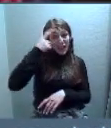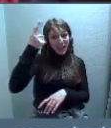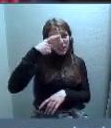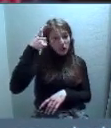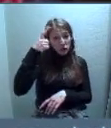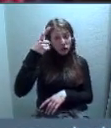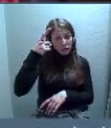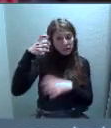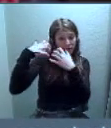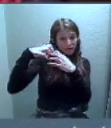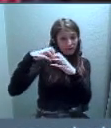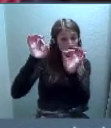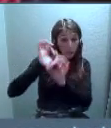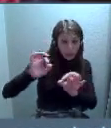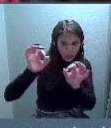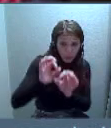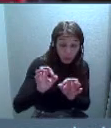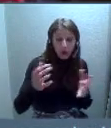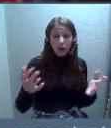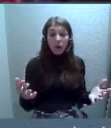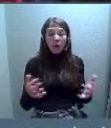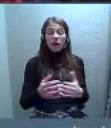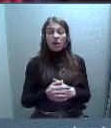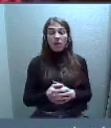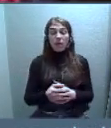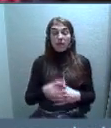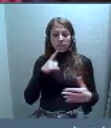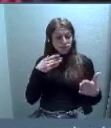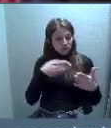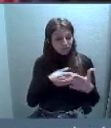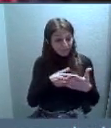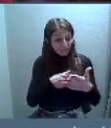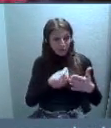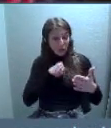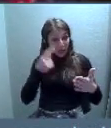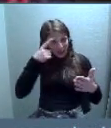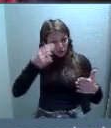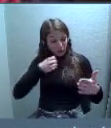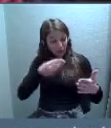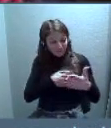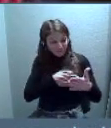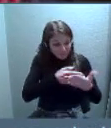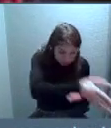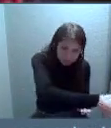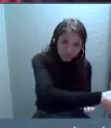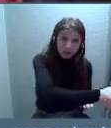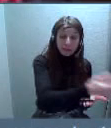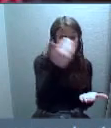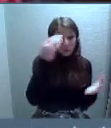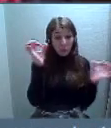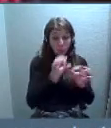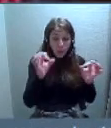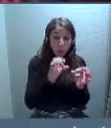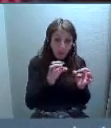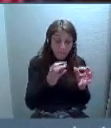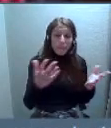survivre ensemble, pour dépasser justement nos petits obstacles, c'est vrai que tout ce progrès auquel on peut avoir accès aujourd'hui, il ne